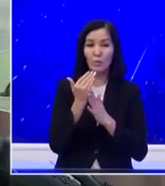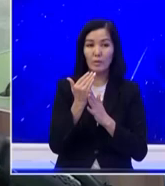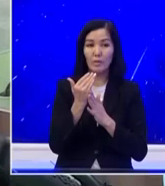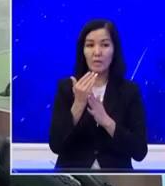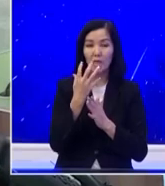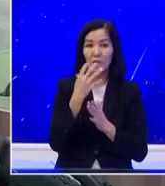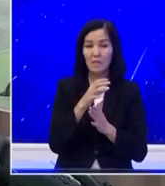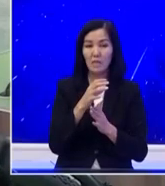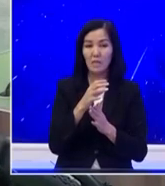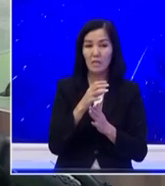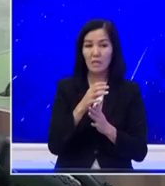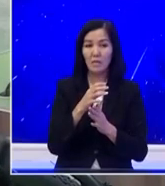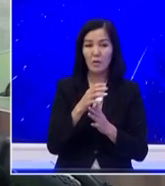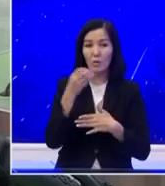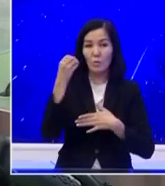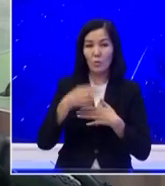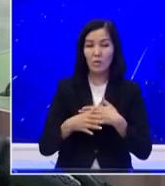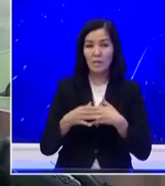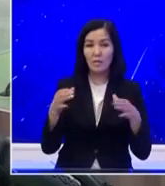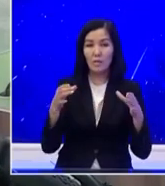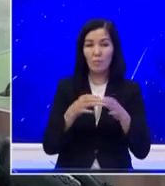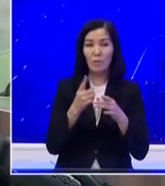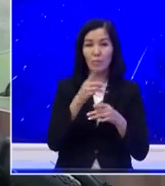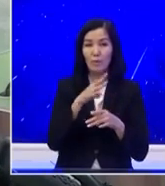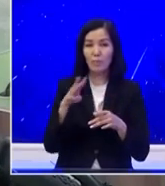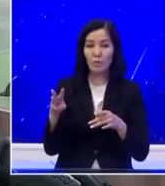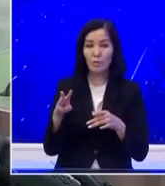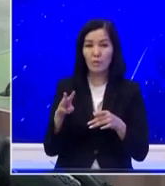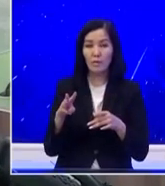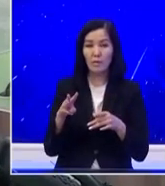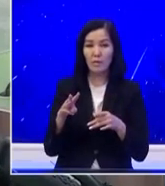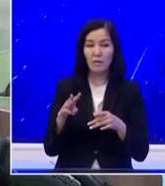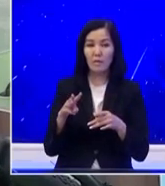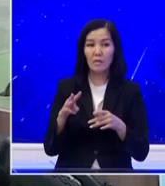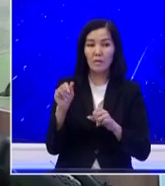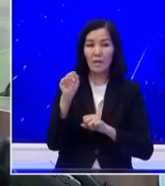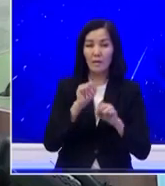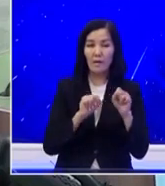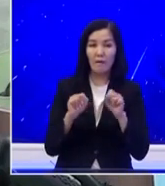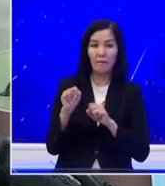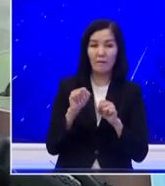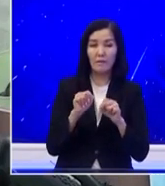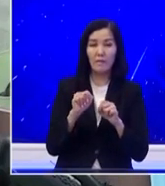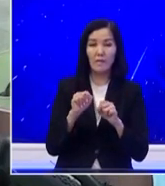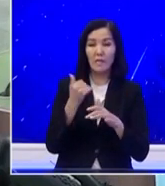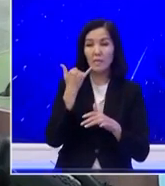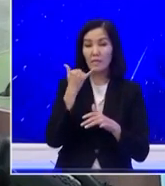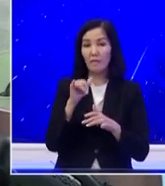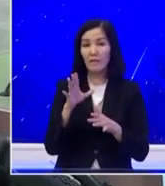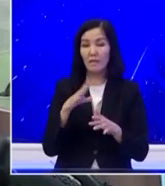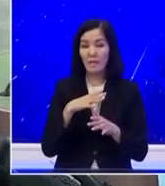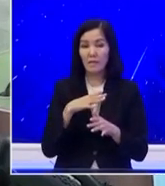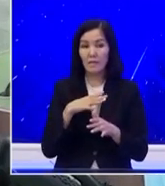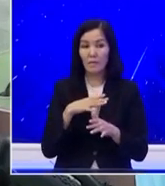түскен шақырту орталықтандырылған бөлімінде бір минуттың ішінде жаңағы обработкадан өтіп диспетчер эвакуаторға кеп түседі. Эвакуатор